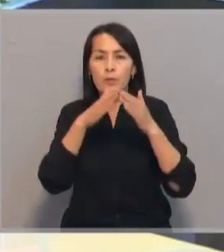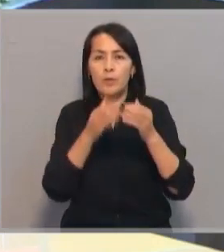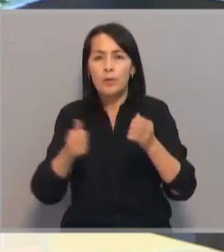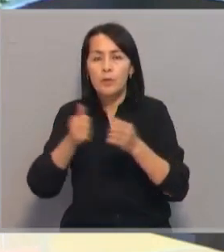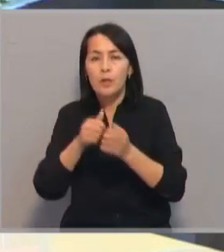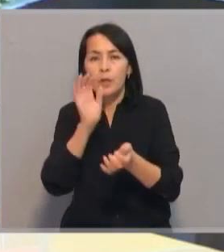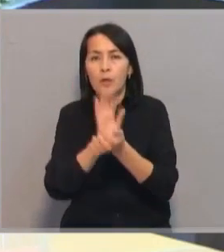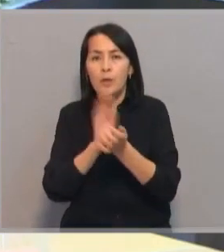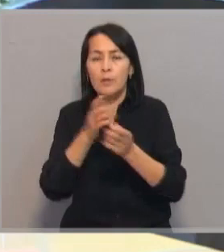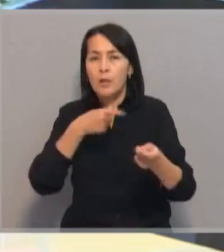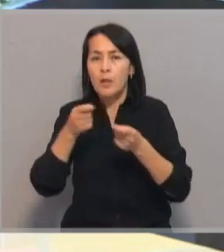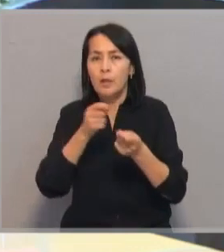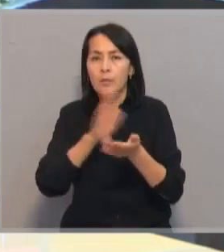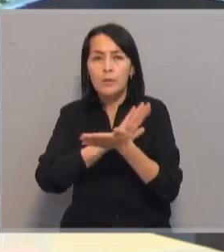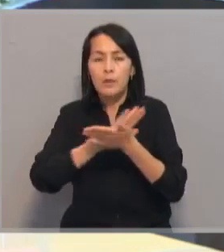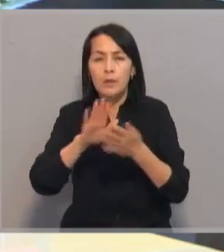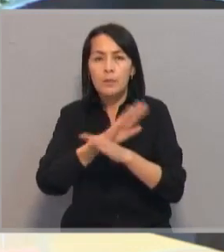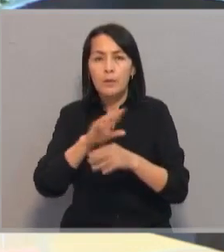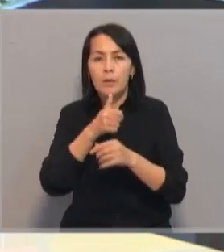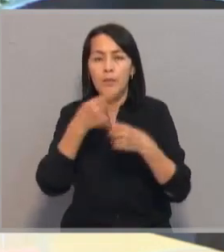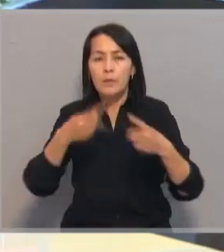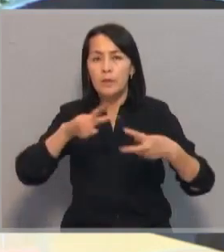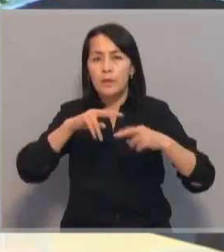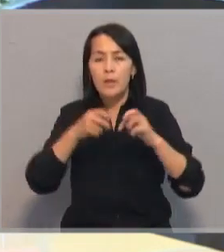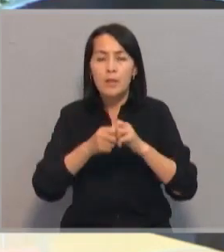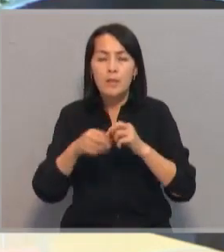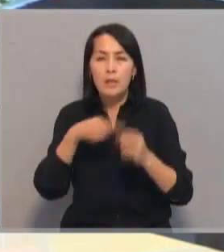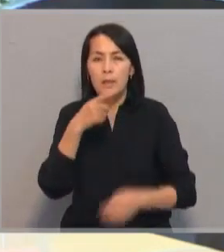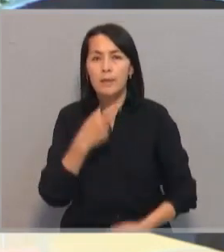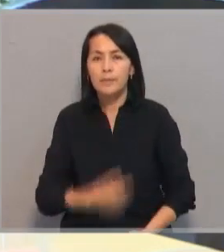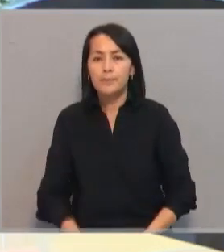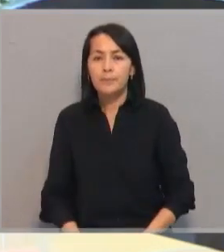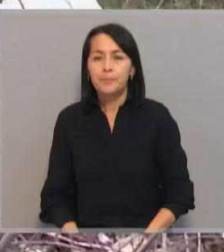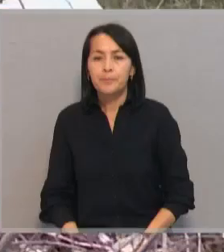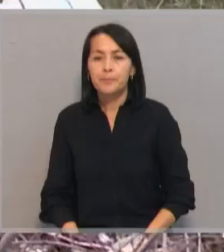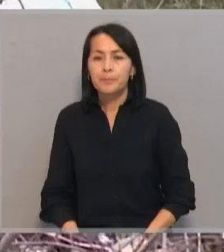қоқысын әкімшілік тазалап бермейтін айтқан әкім өзге де мәселелерді қозғады.